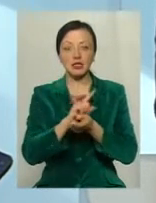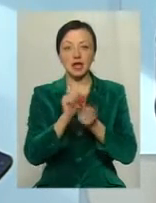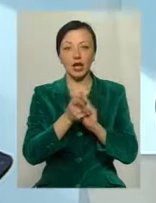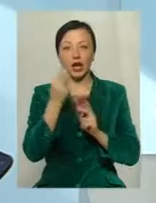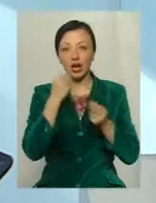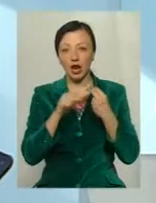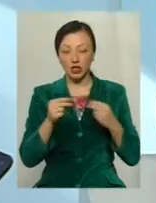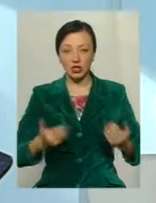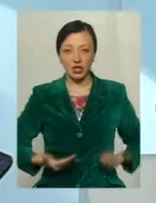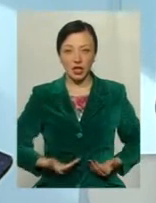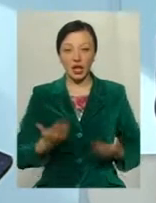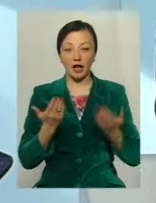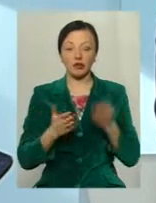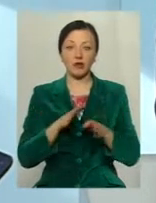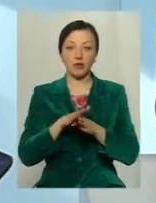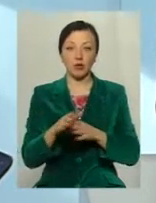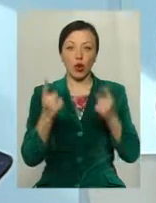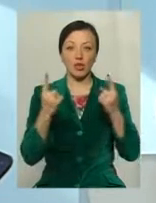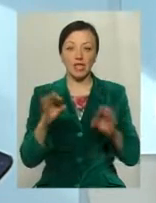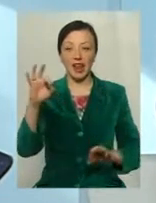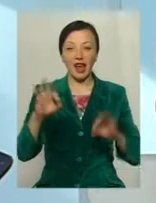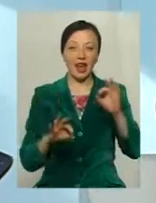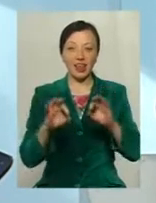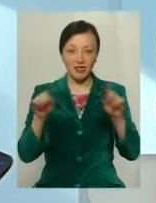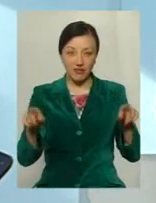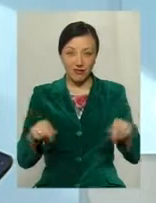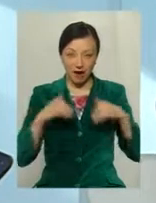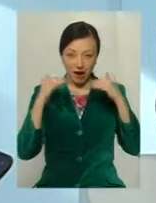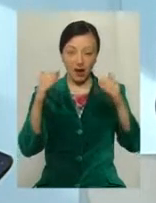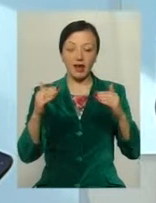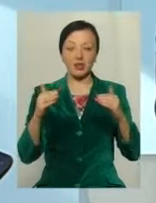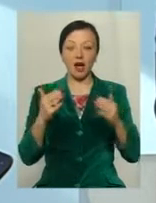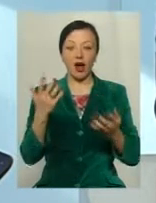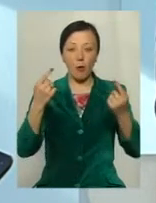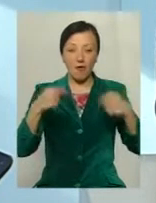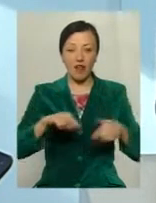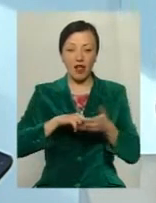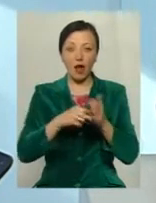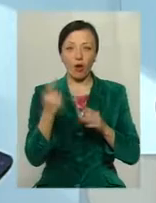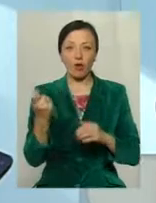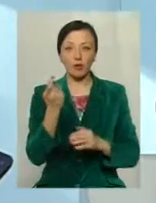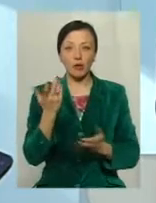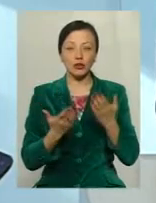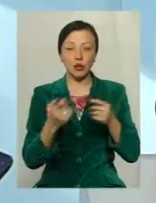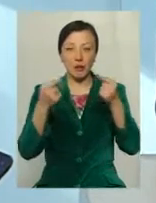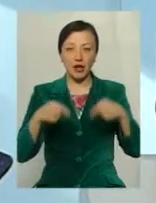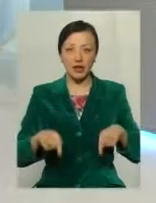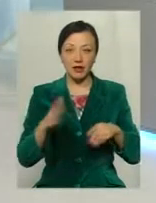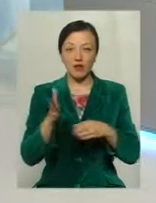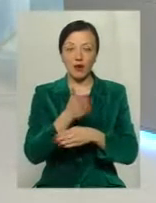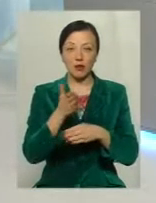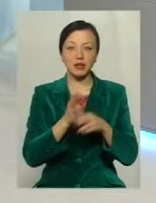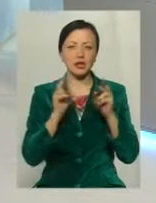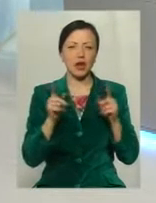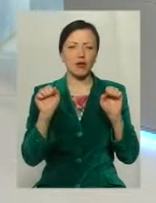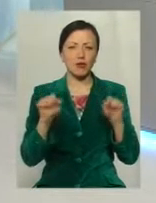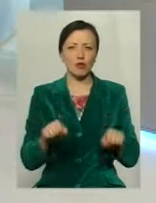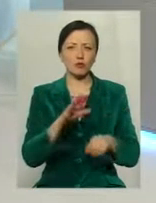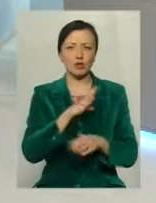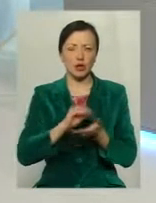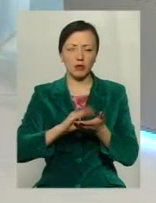перевиконання, глядач запитував? Ви розумієте, питання... Чи це не можна говорити, що це перевиконання бюджету відбулося? Якщо перевиконання,